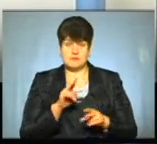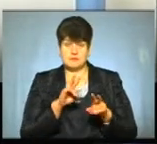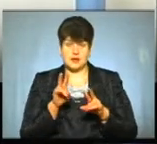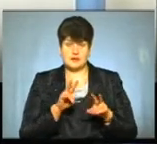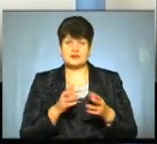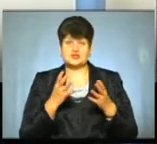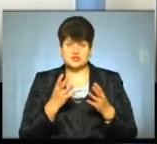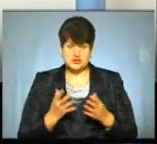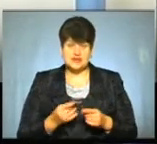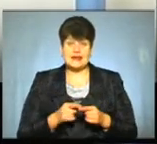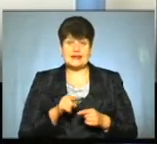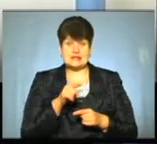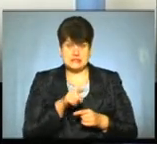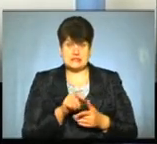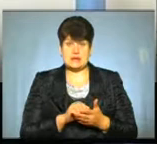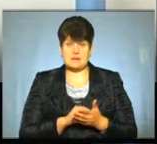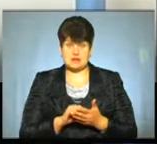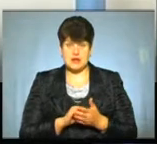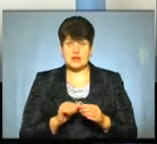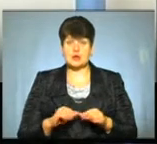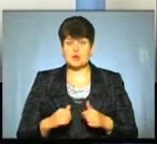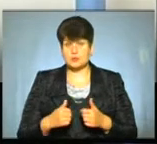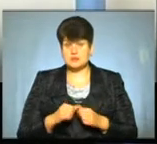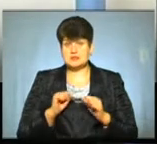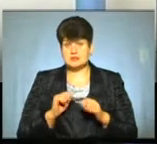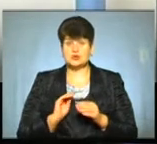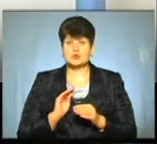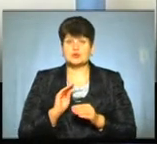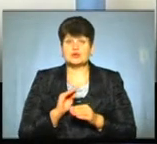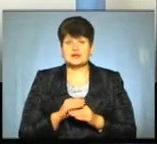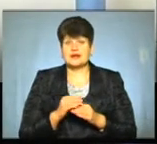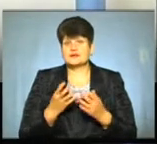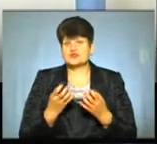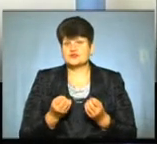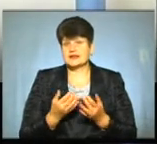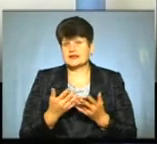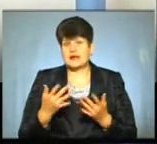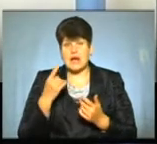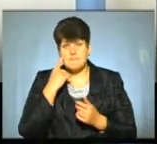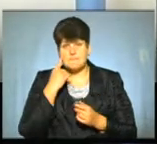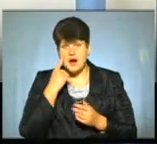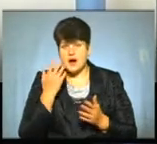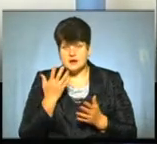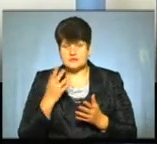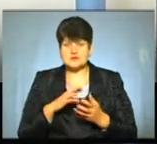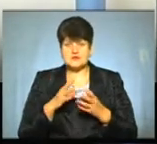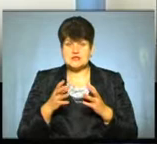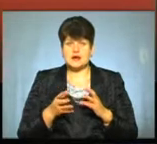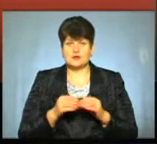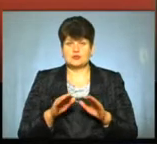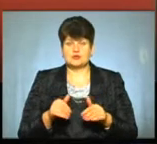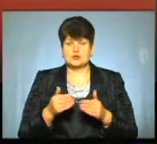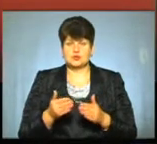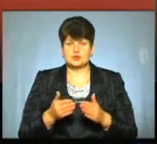тоді, переглянувши ще ці матеріали, комісія вправі додати ще там кілька цих балів, які в